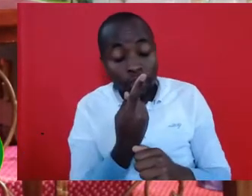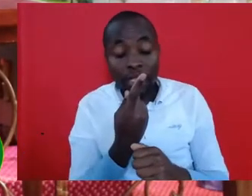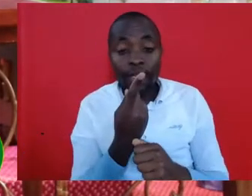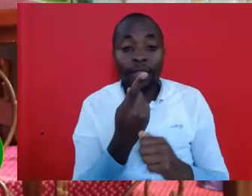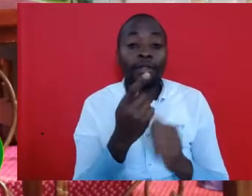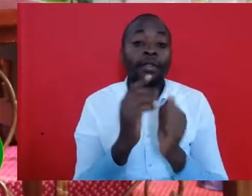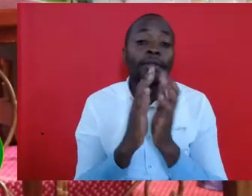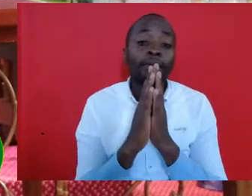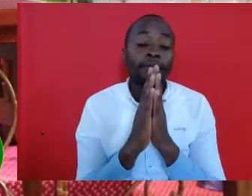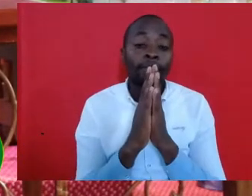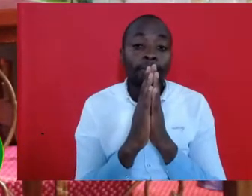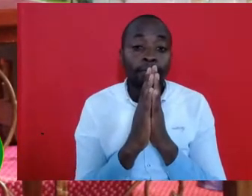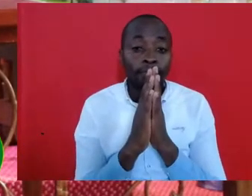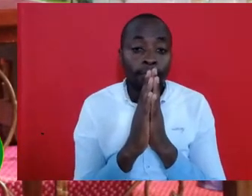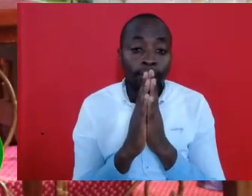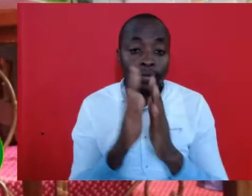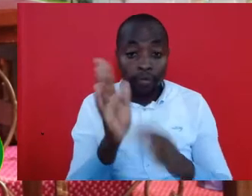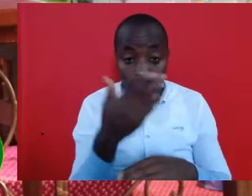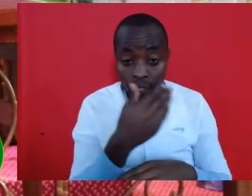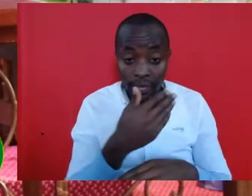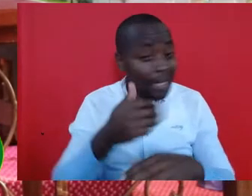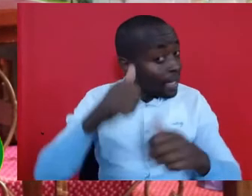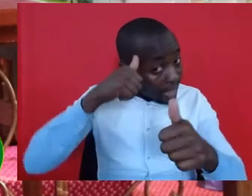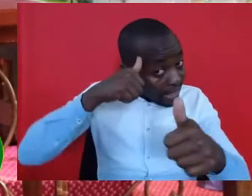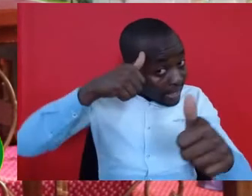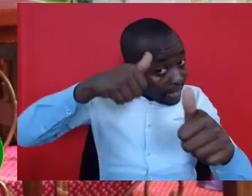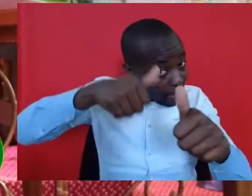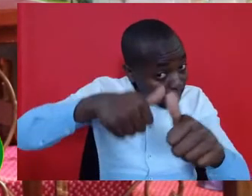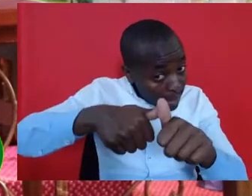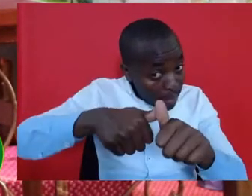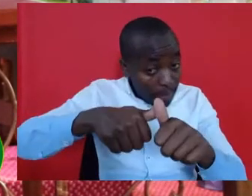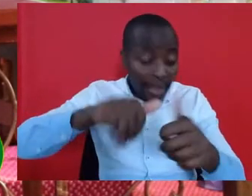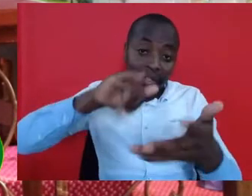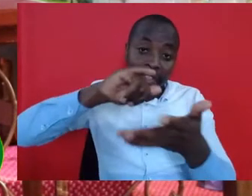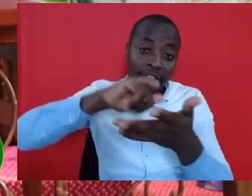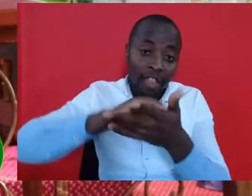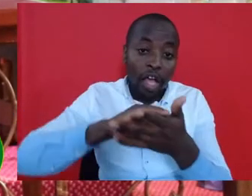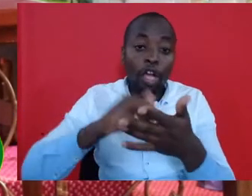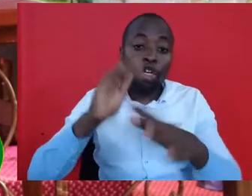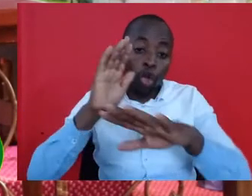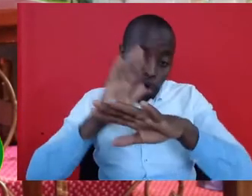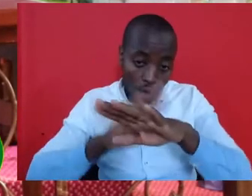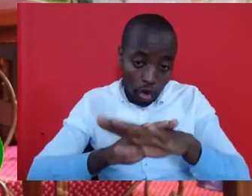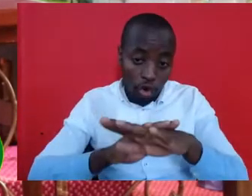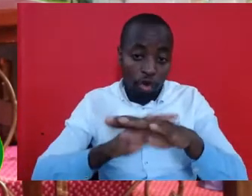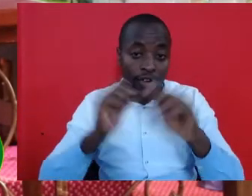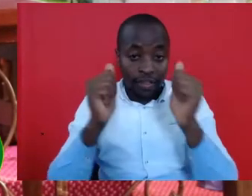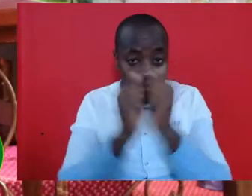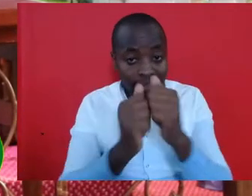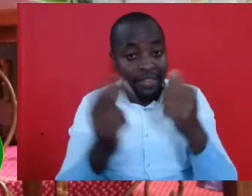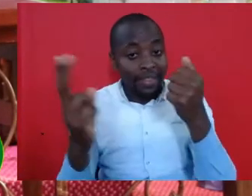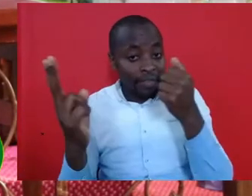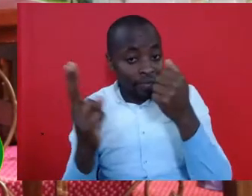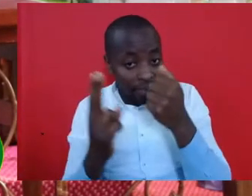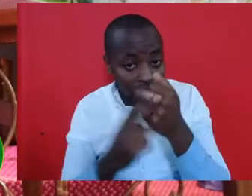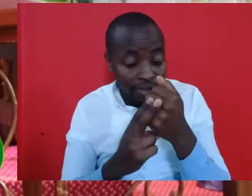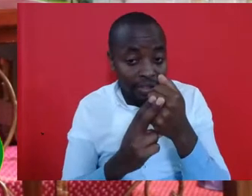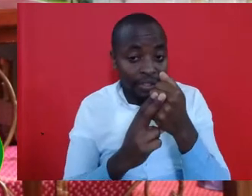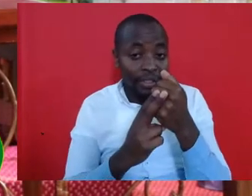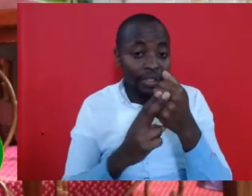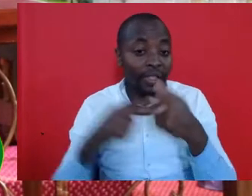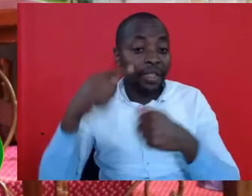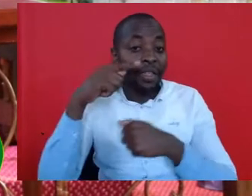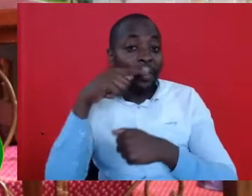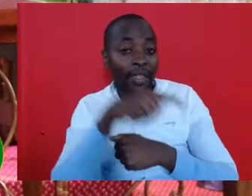10,000. Tumingependa pia kuwakumbusha ya kuwa tarehe 17 mwezi huo unaangalia